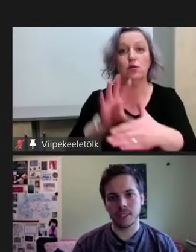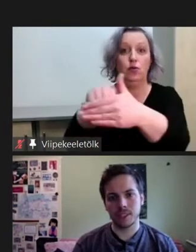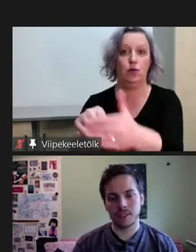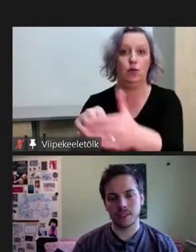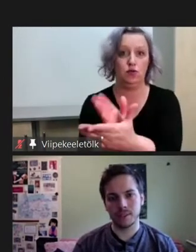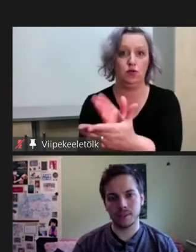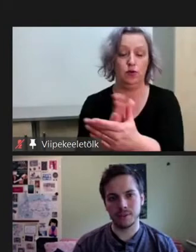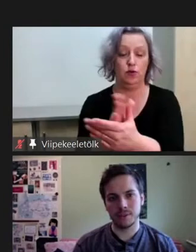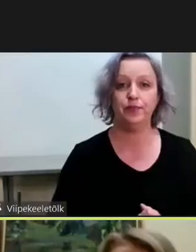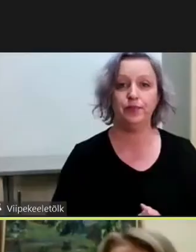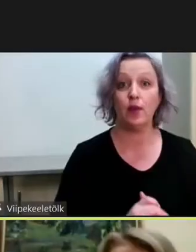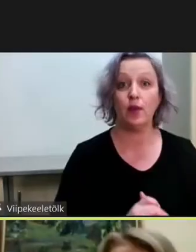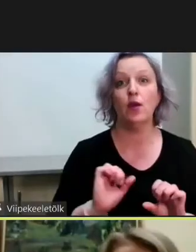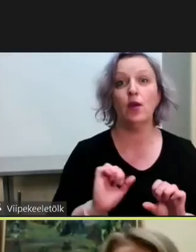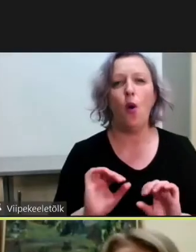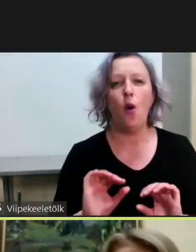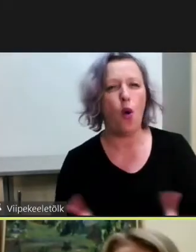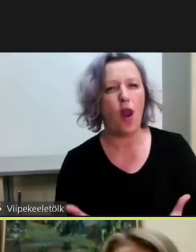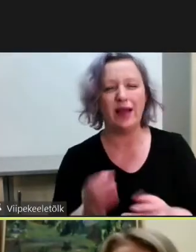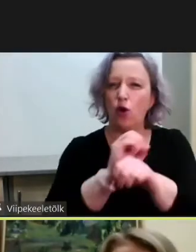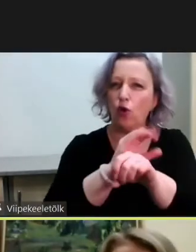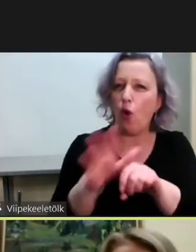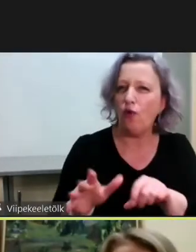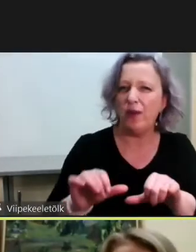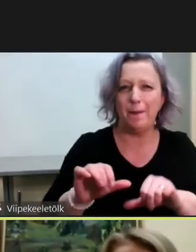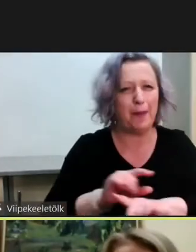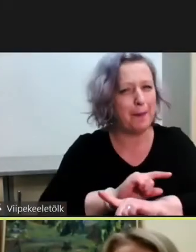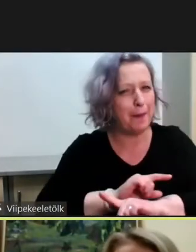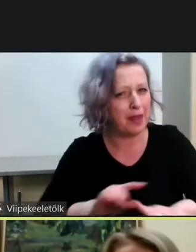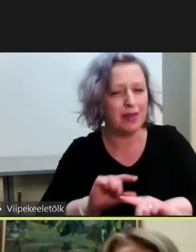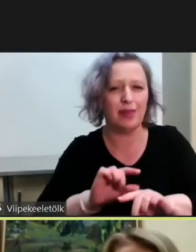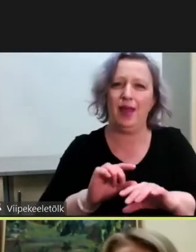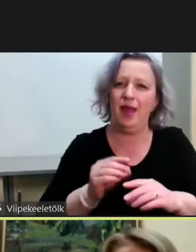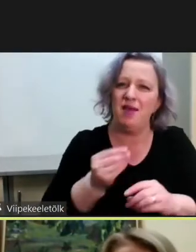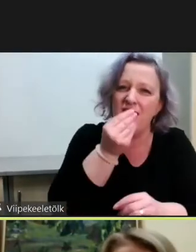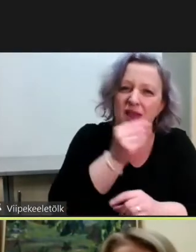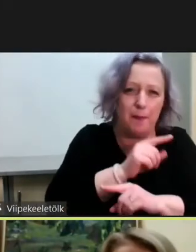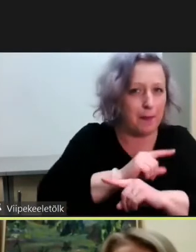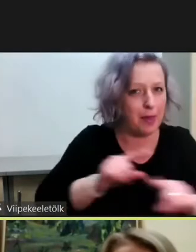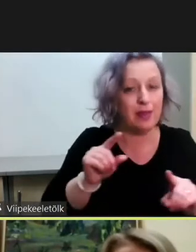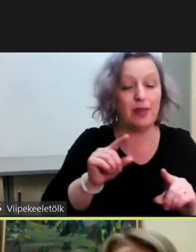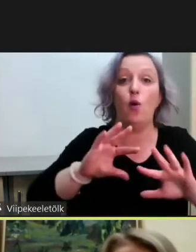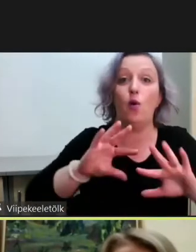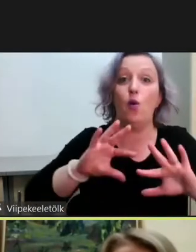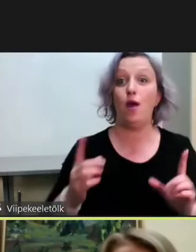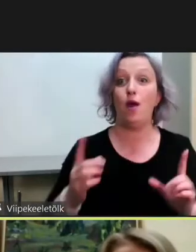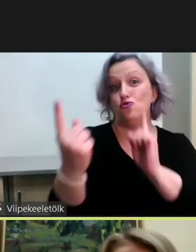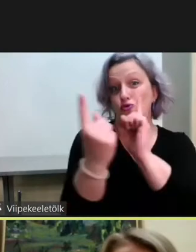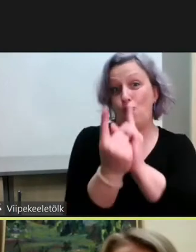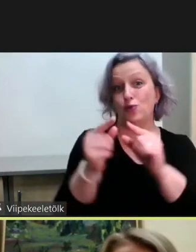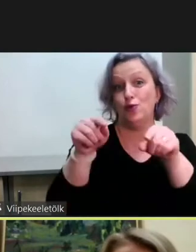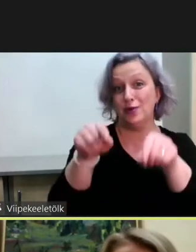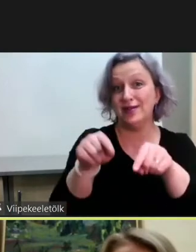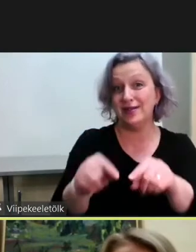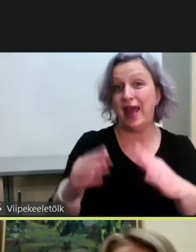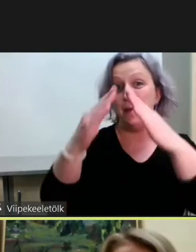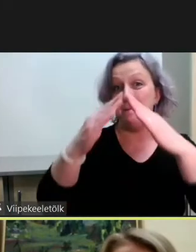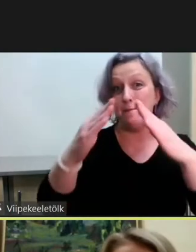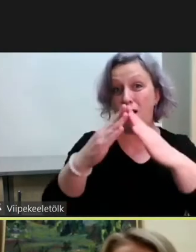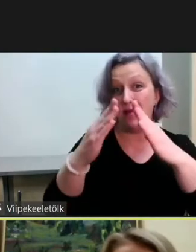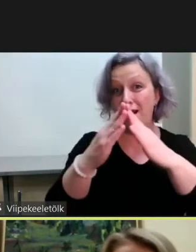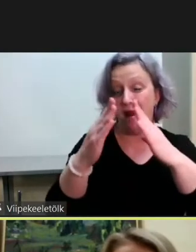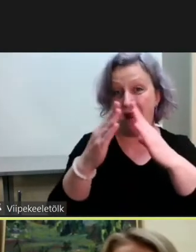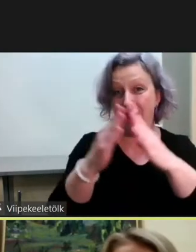COVID ei piinaks ega ei piiraks meid, siis me ilmselt kohtuksime selles majas Tallinna kesklinnas